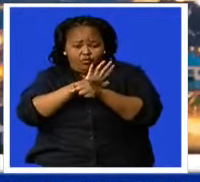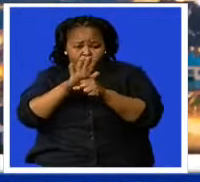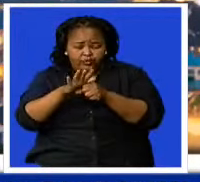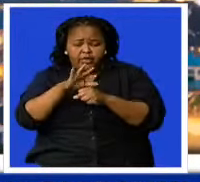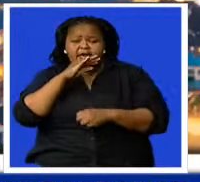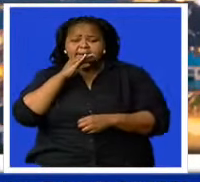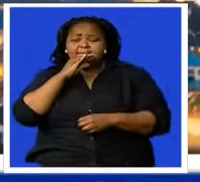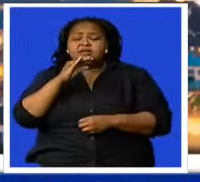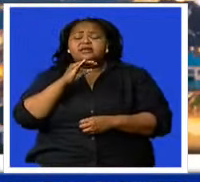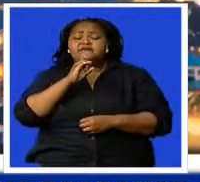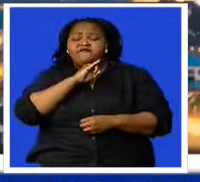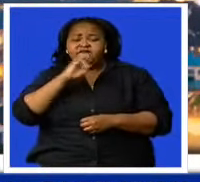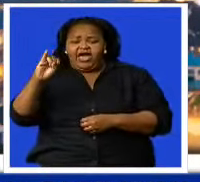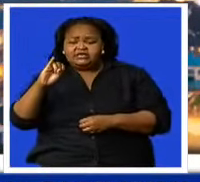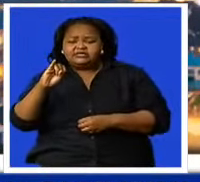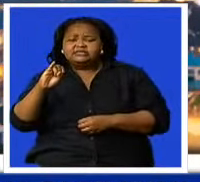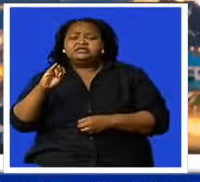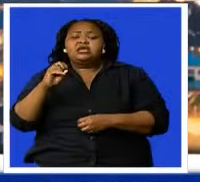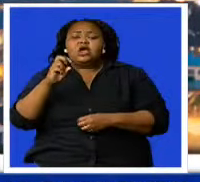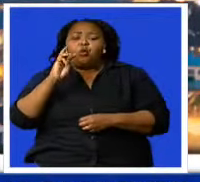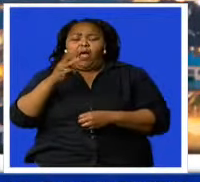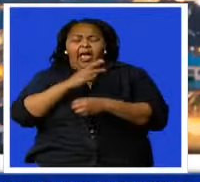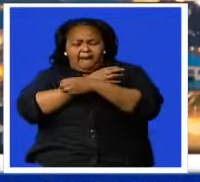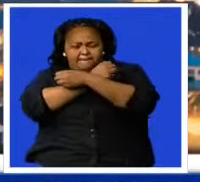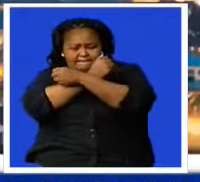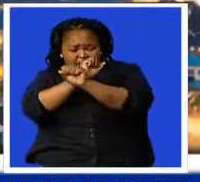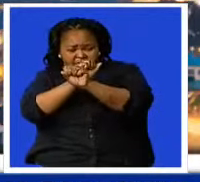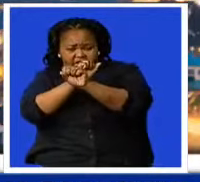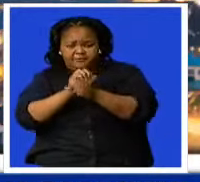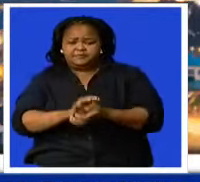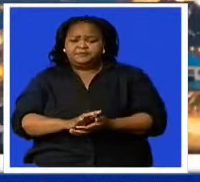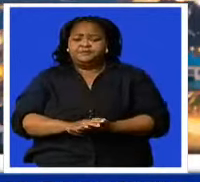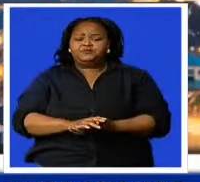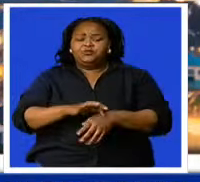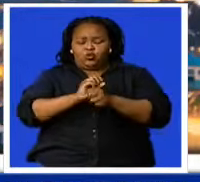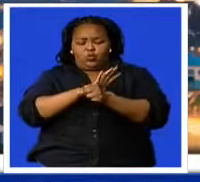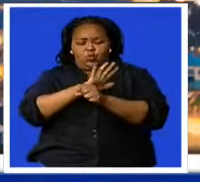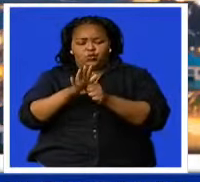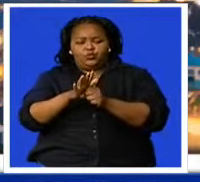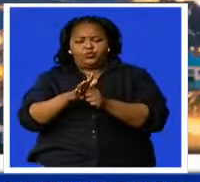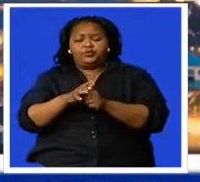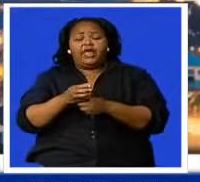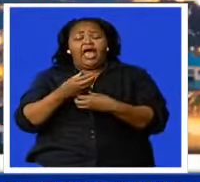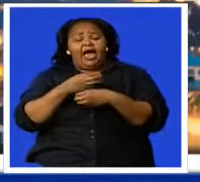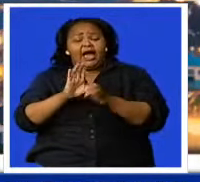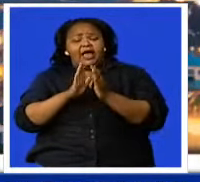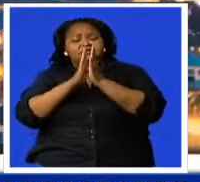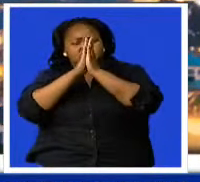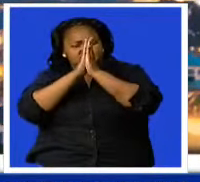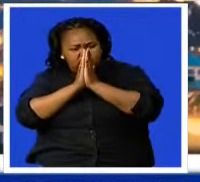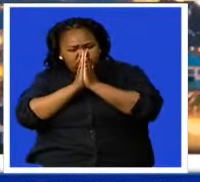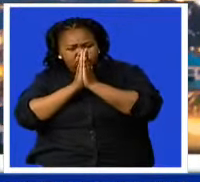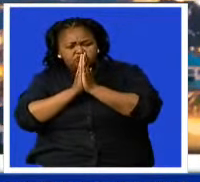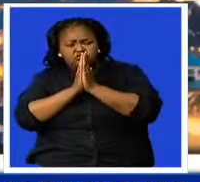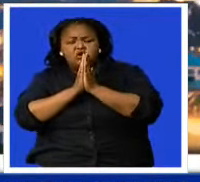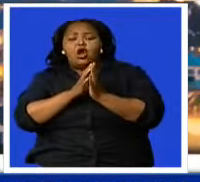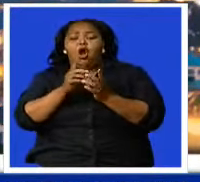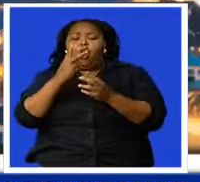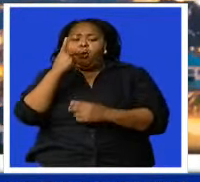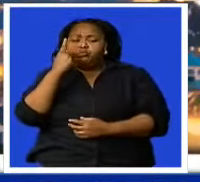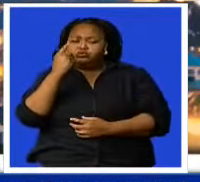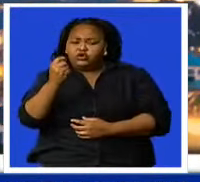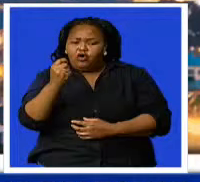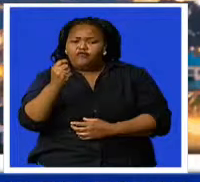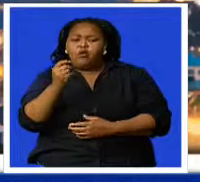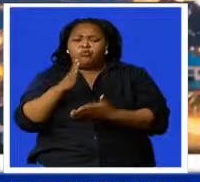kokusebenzisa kwekucala. Masuke uthi live lithandazela nekuthi lo mjovo ufinyelele kuto tonke tindzawo temhlaba. Liphini landula nkulu